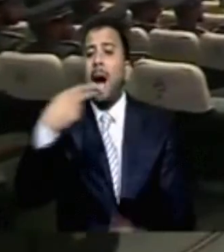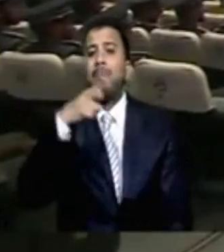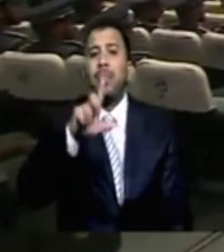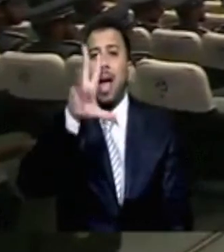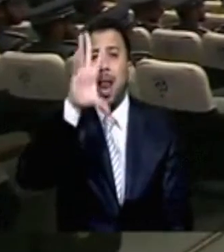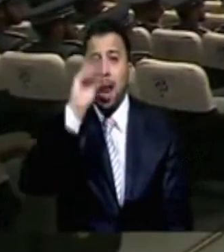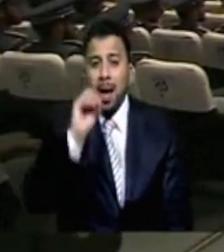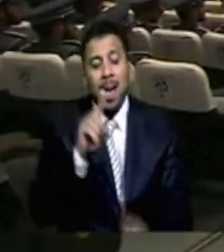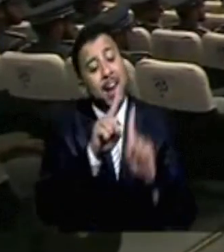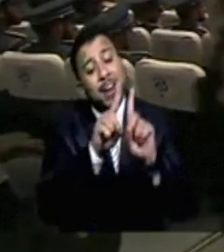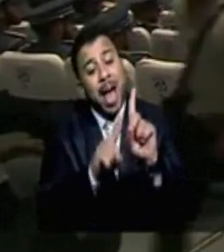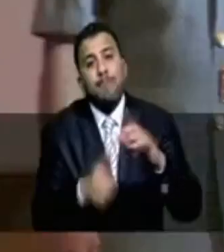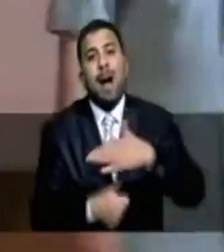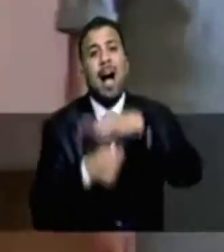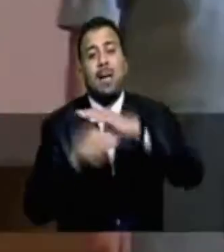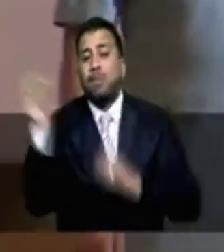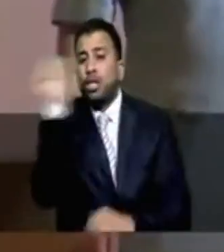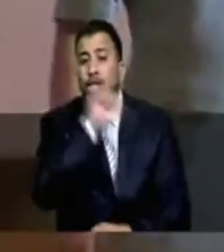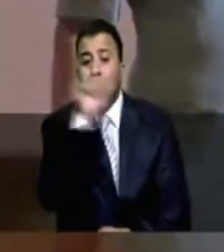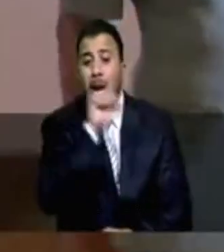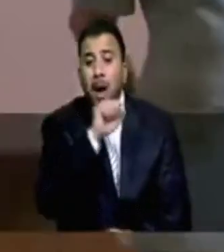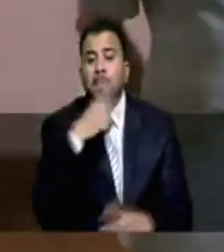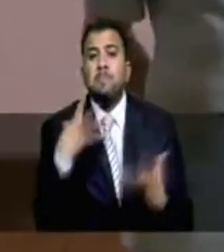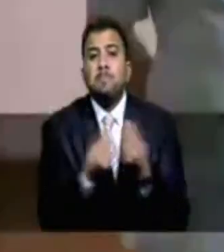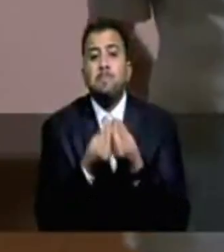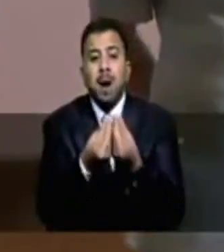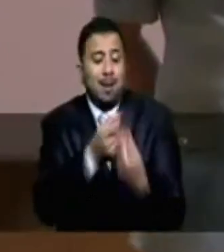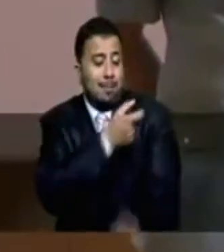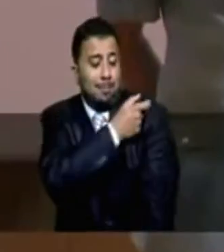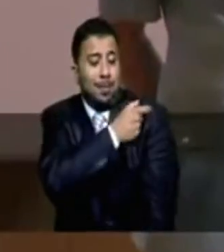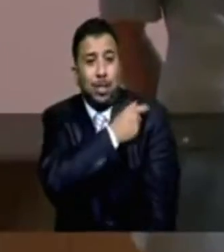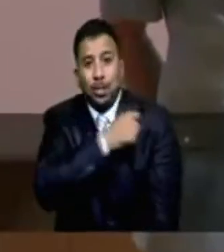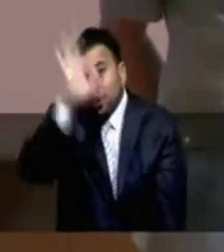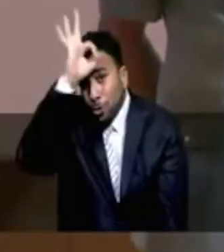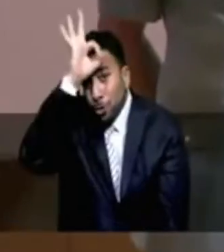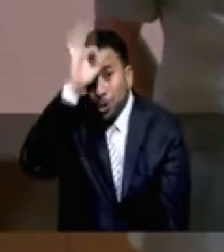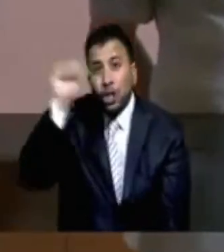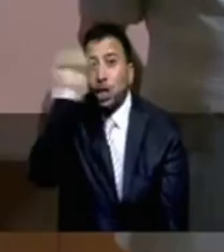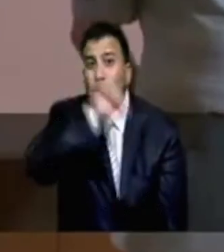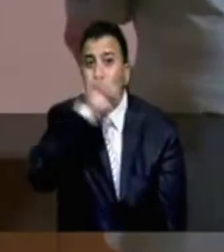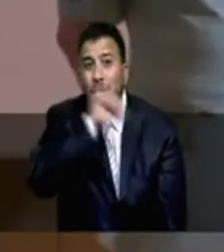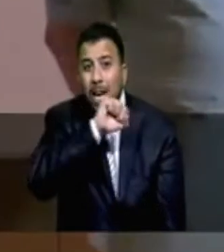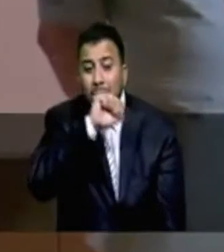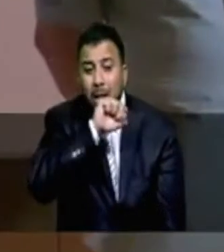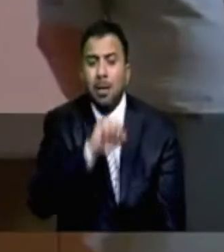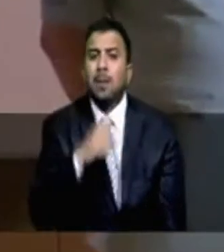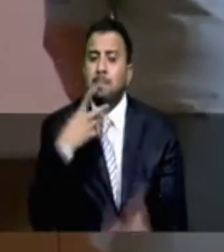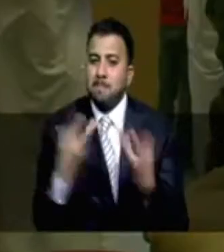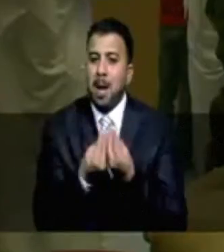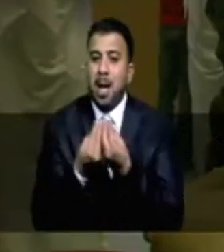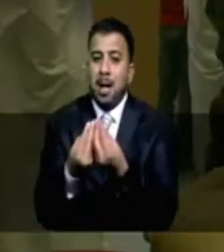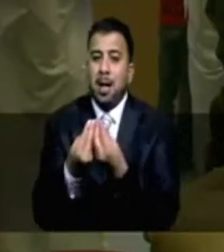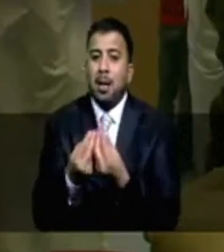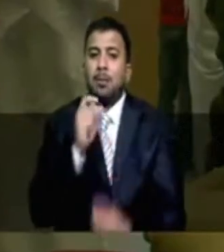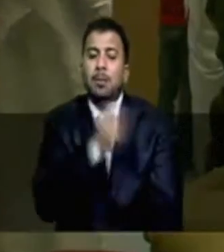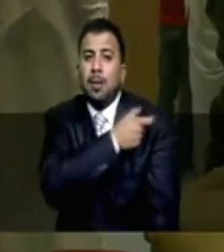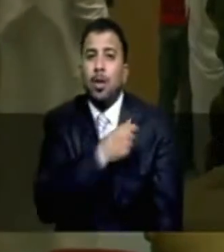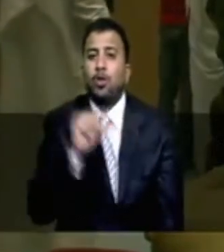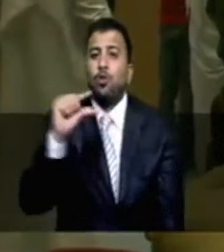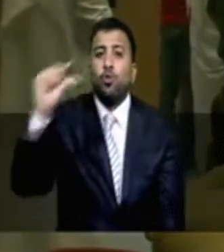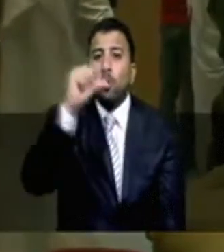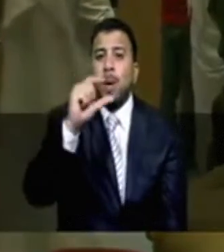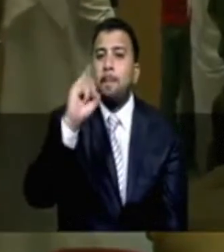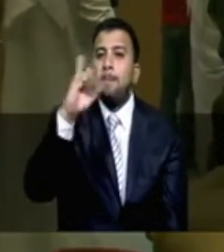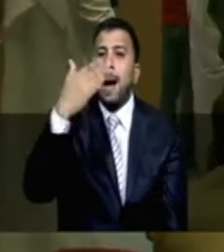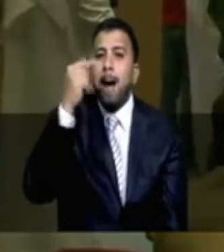القاسمي نائب حاكم الشارقة، يرافقه سعادة العميد سيف الزري الشامسي قائد عام شرطة الشارقة، والعقيد الدكتور